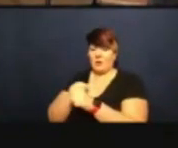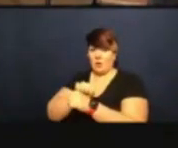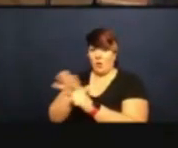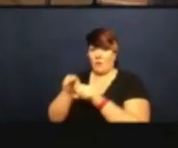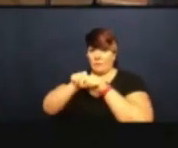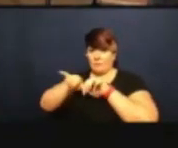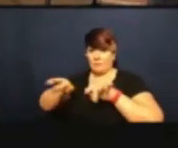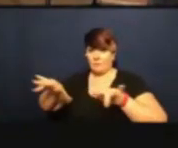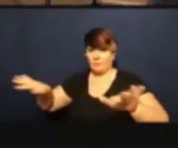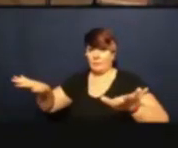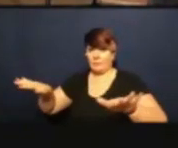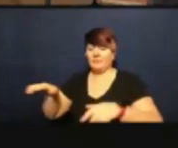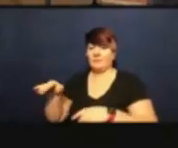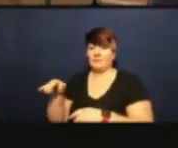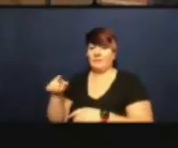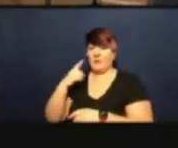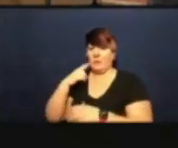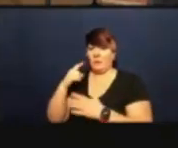Na pia